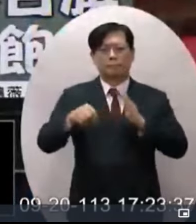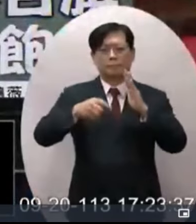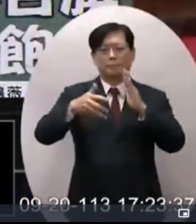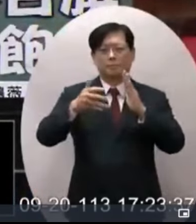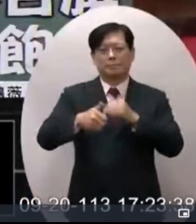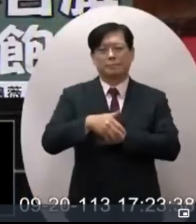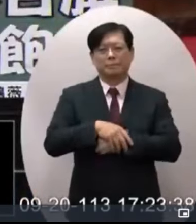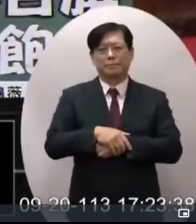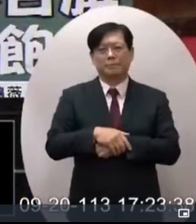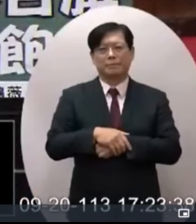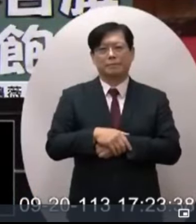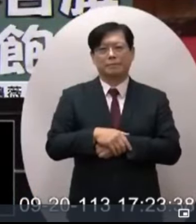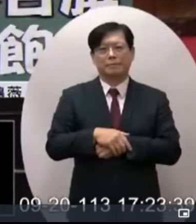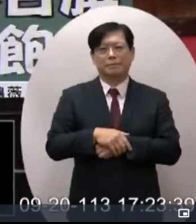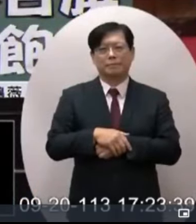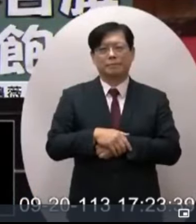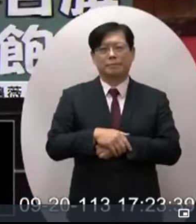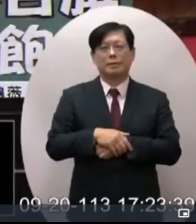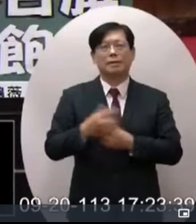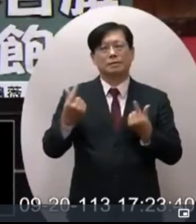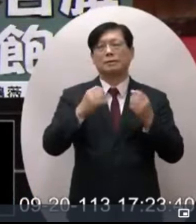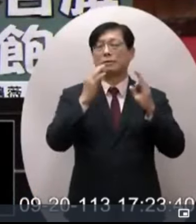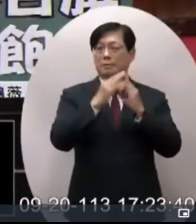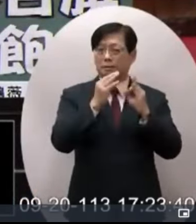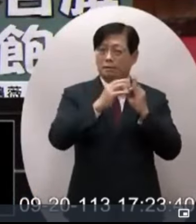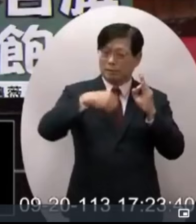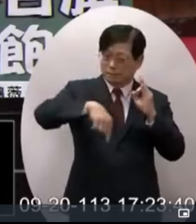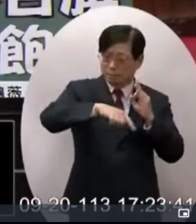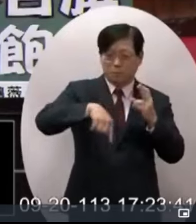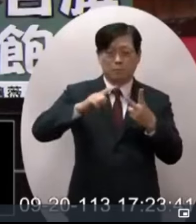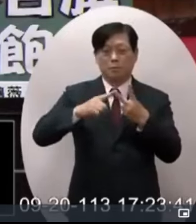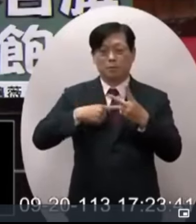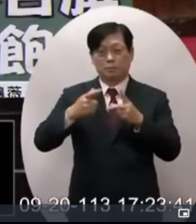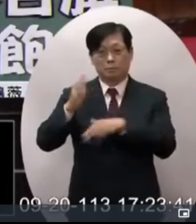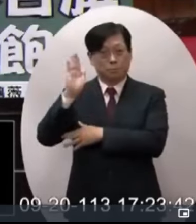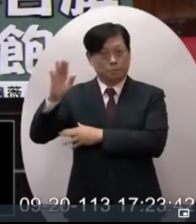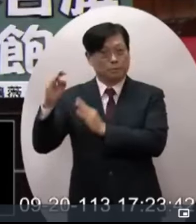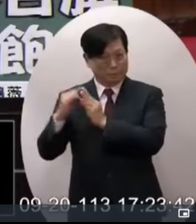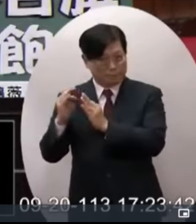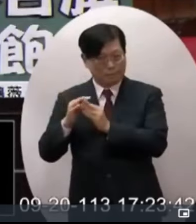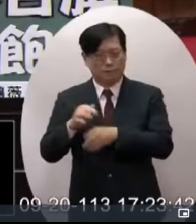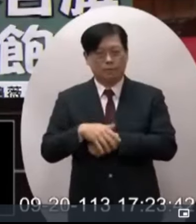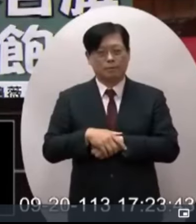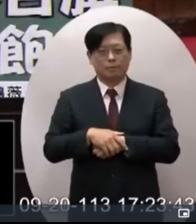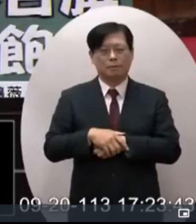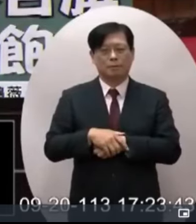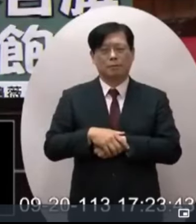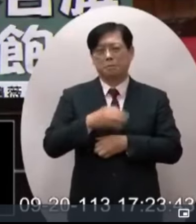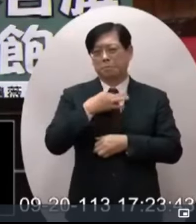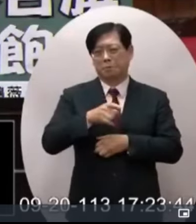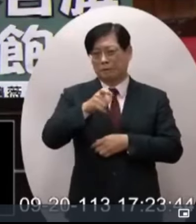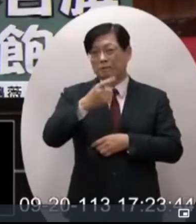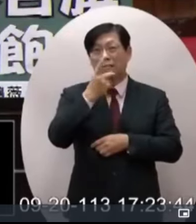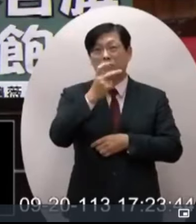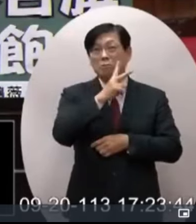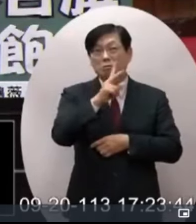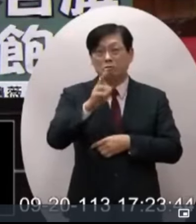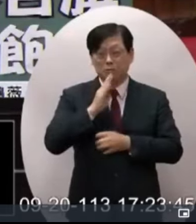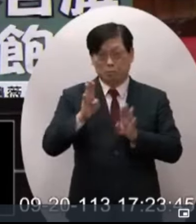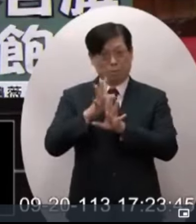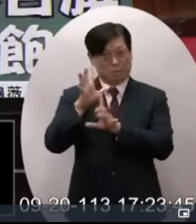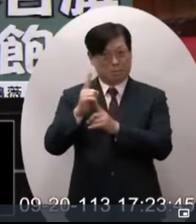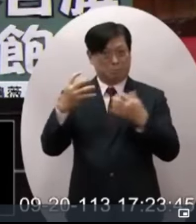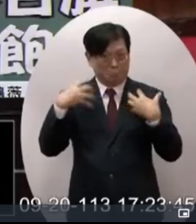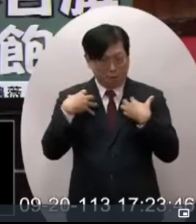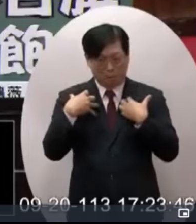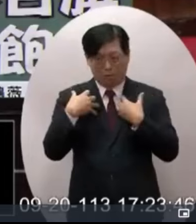长，在不管我们金融或者是公营行库，我希望不要因为绿色门神当